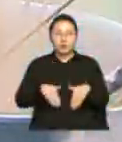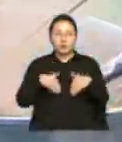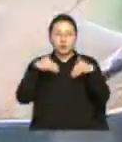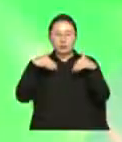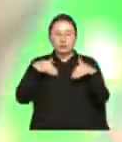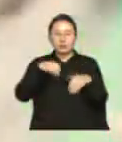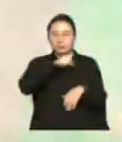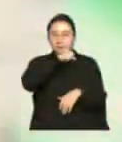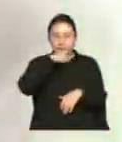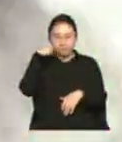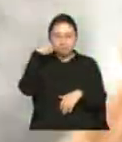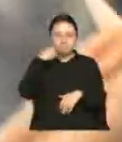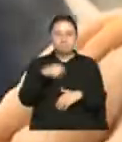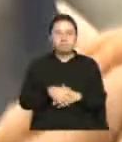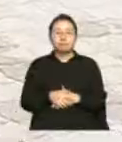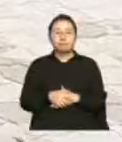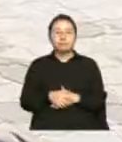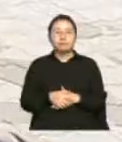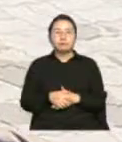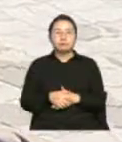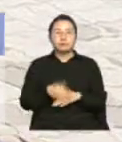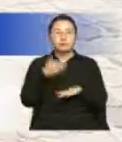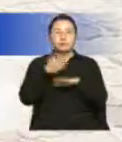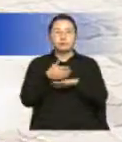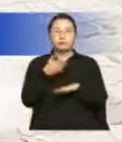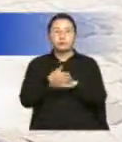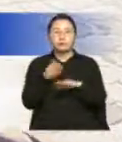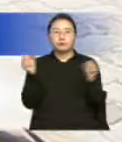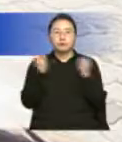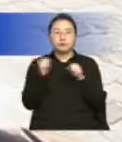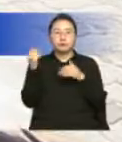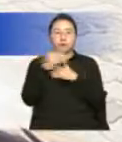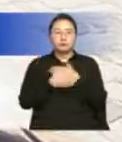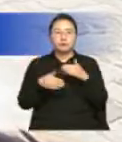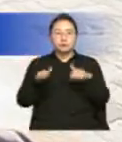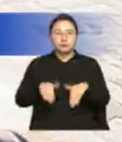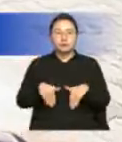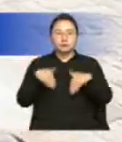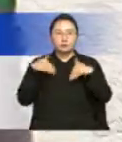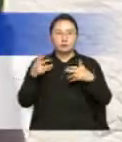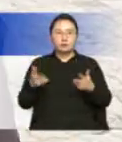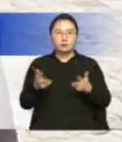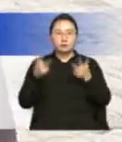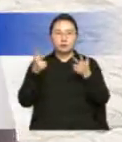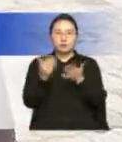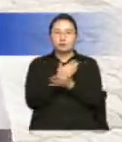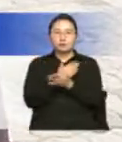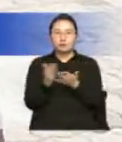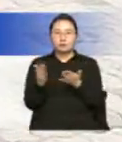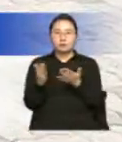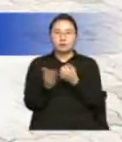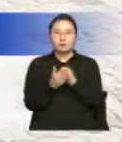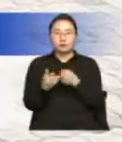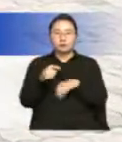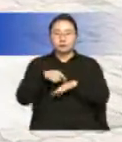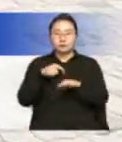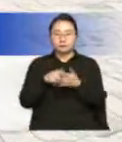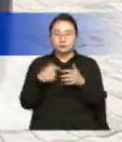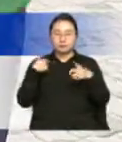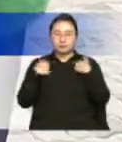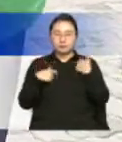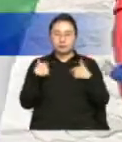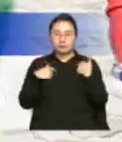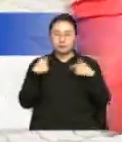어묵 국물로 몸을 녹입니다. 감사하죠. 추울 때 몸도 따뜻하고 하니까, 봉사니까, 나눔하니까